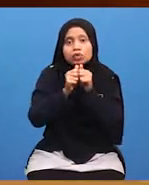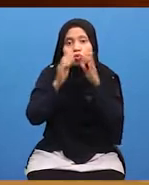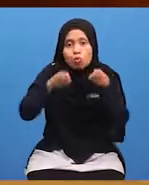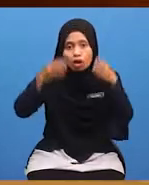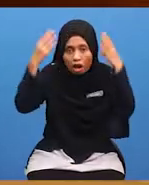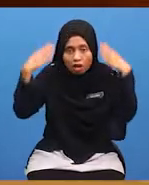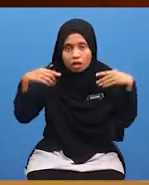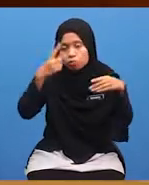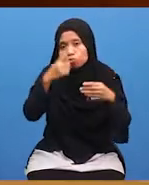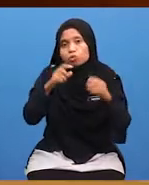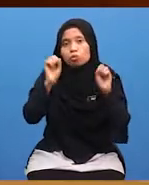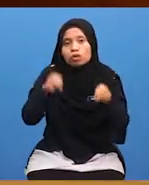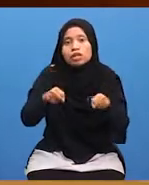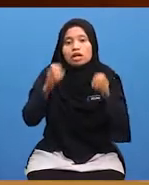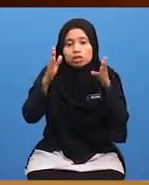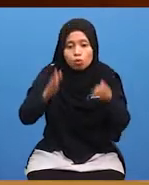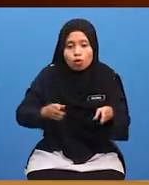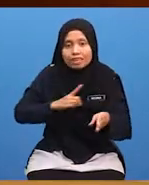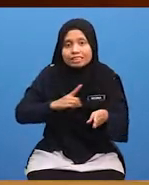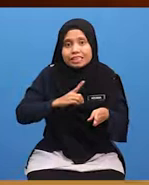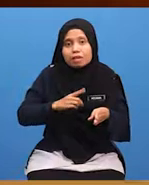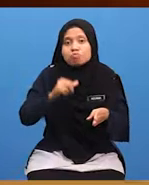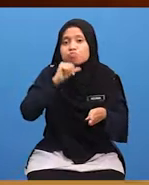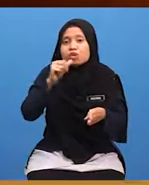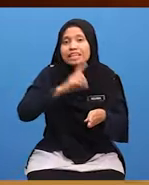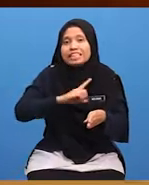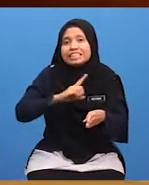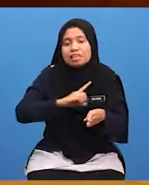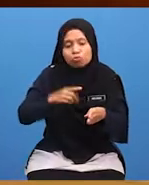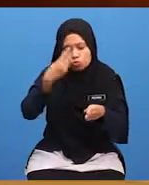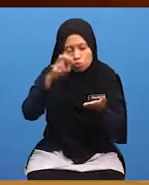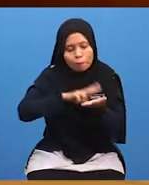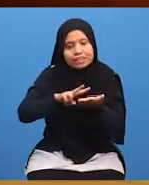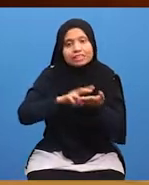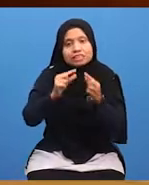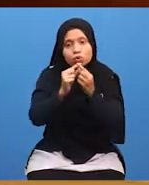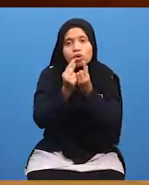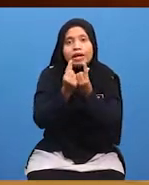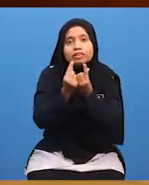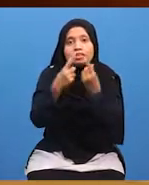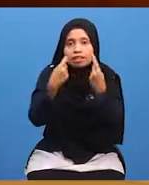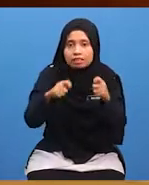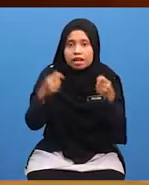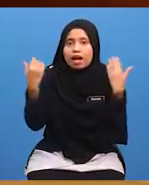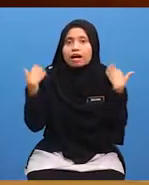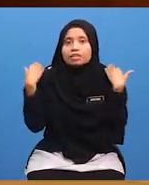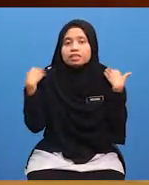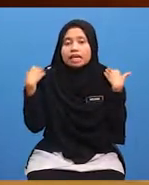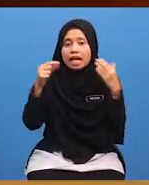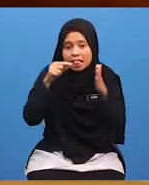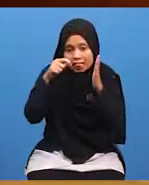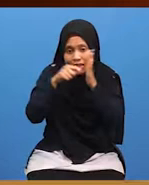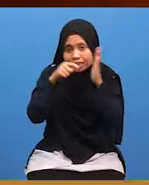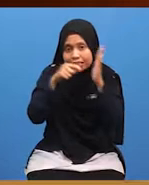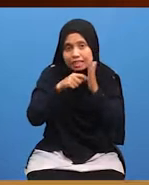untuk membolehkan orang Islam bukan Arab untuk membaca Al-Quran. Telah diwujudkan tanda-tanda bacaan